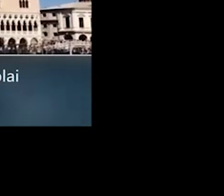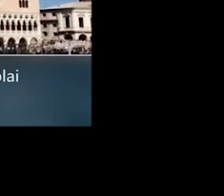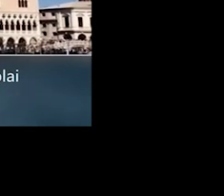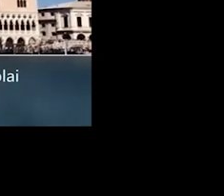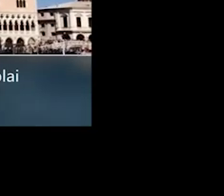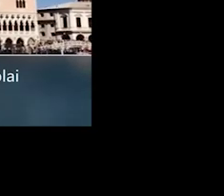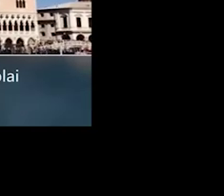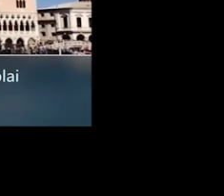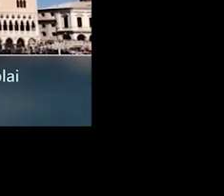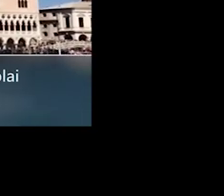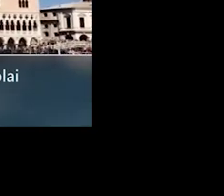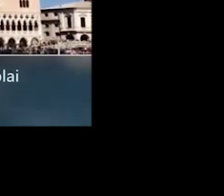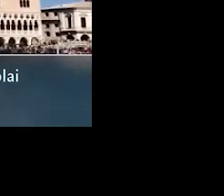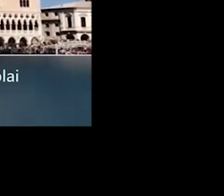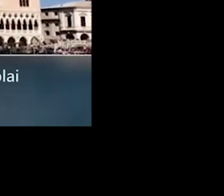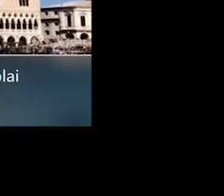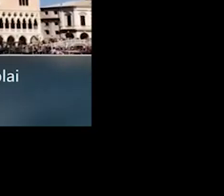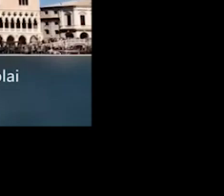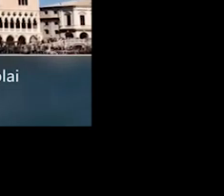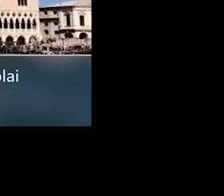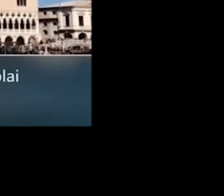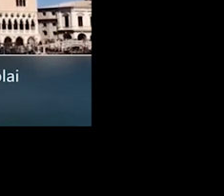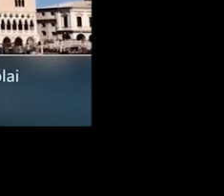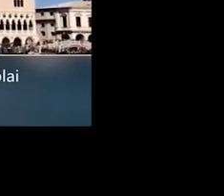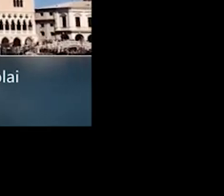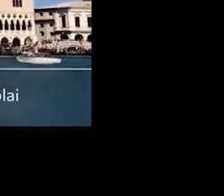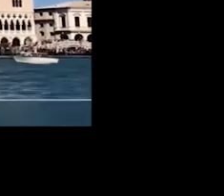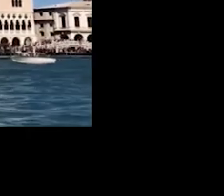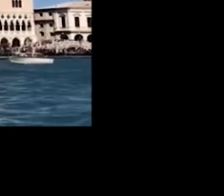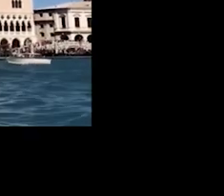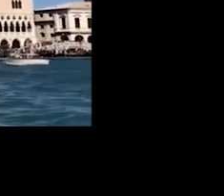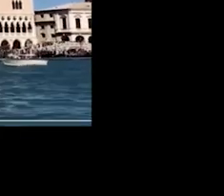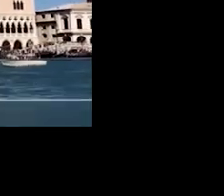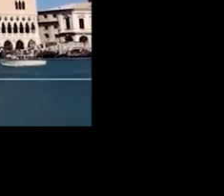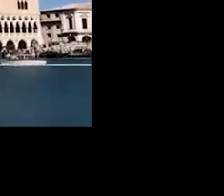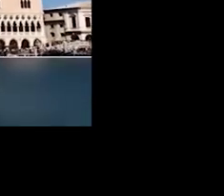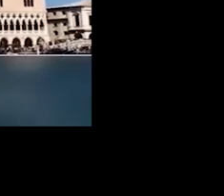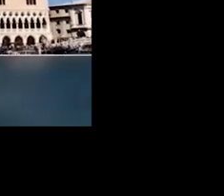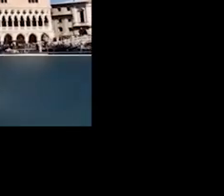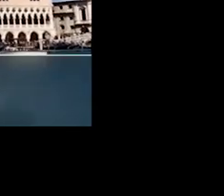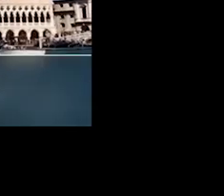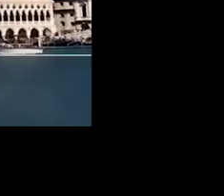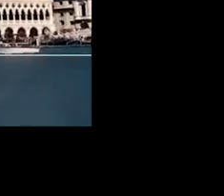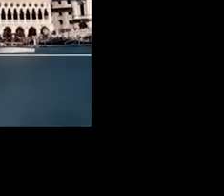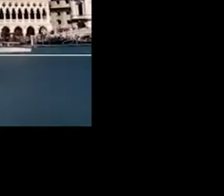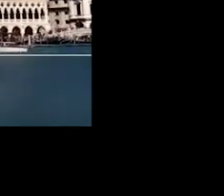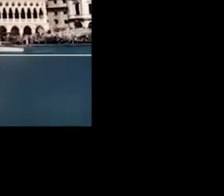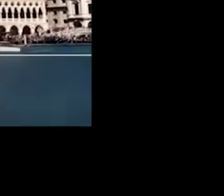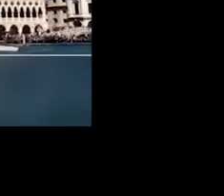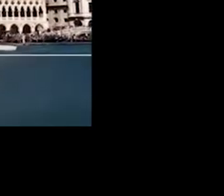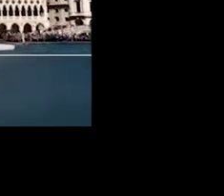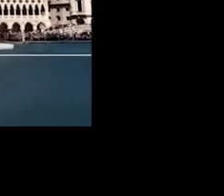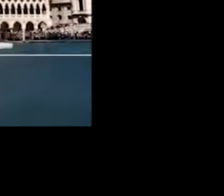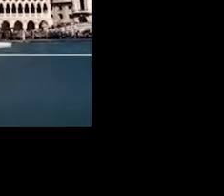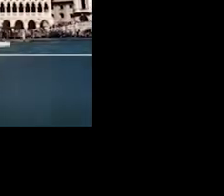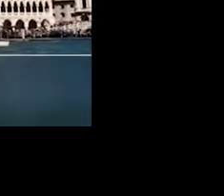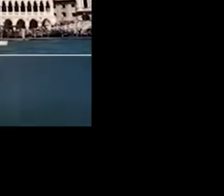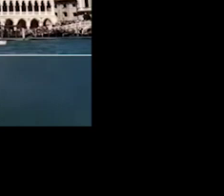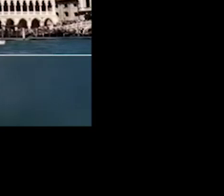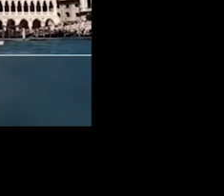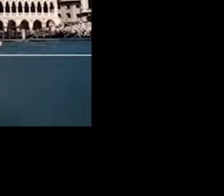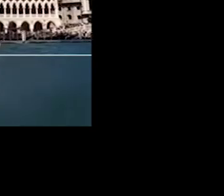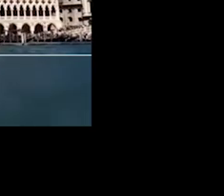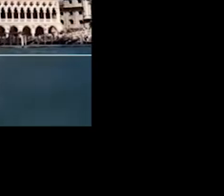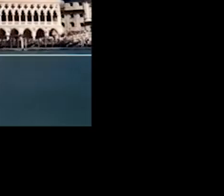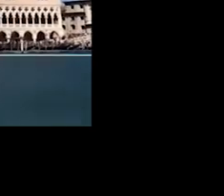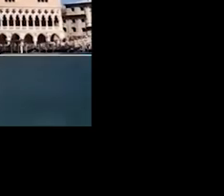del confronto tra Kublai Khan, imperatore della Cina, e Marco Polo, il viaggiatore veneziano